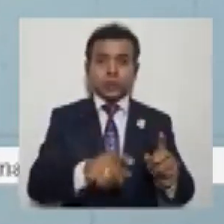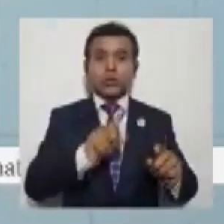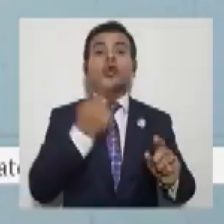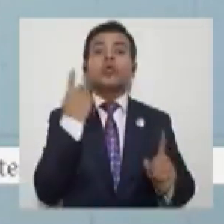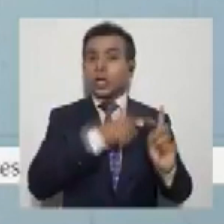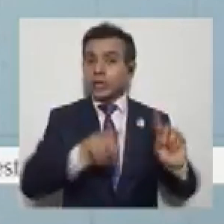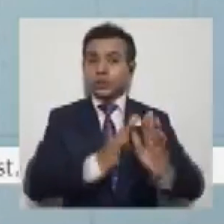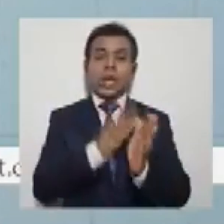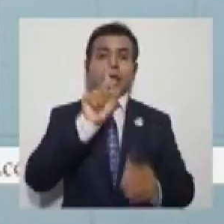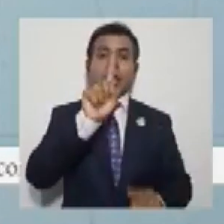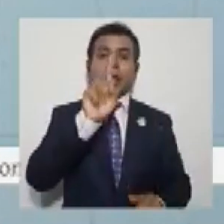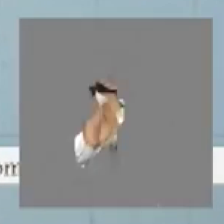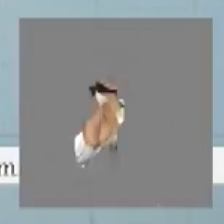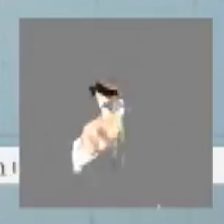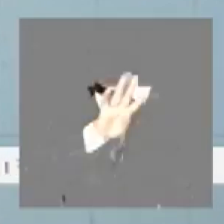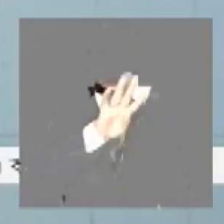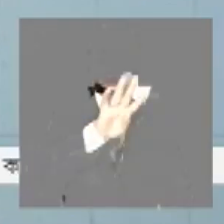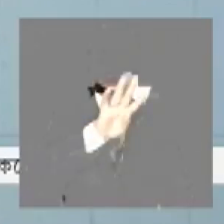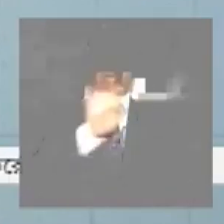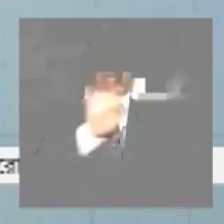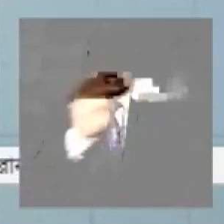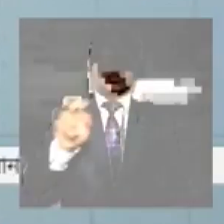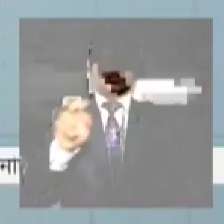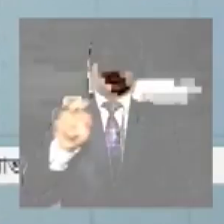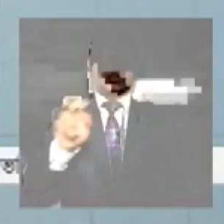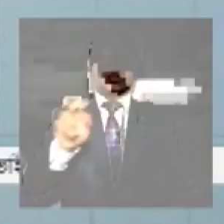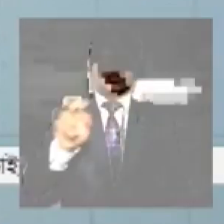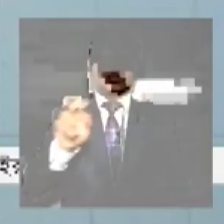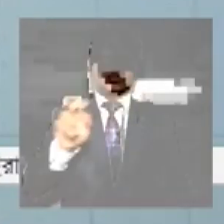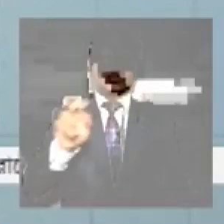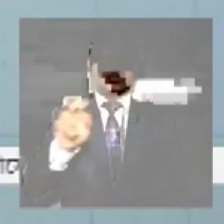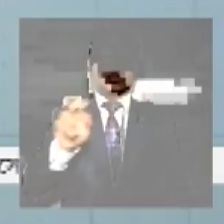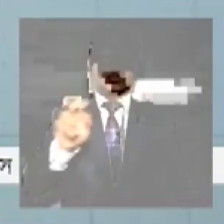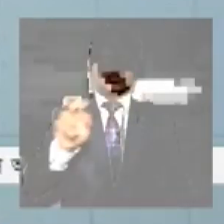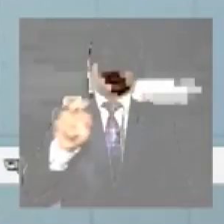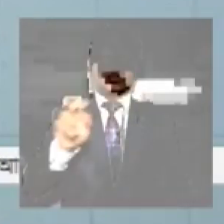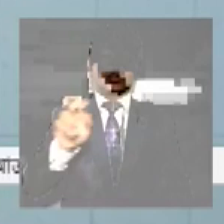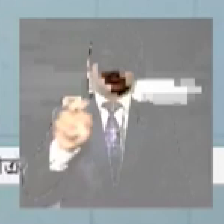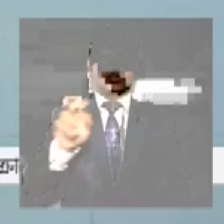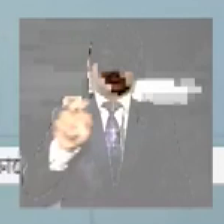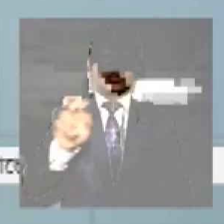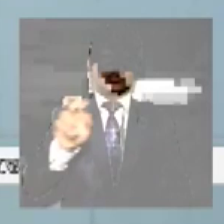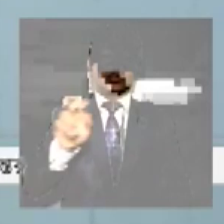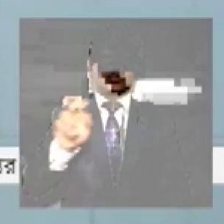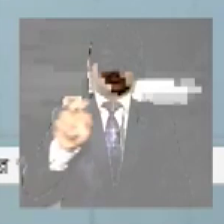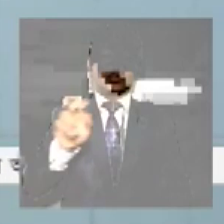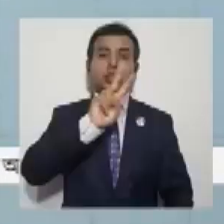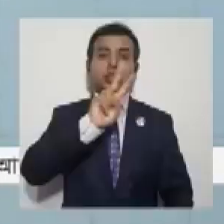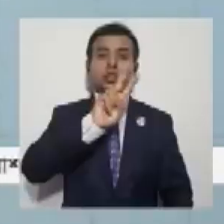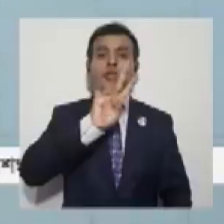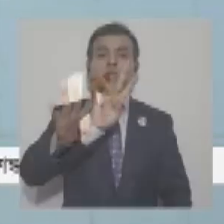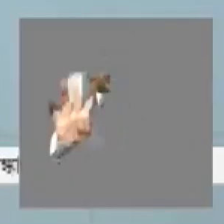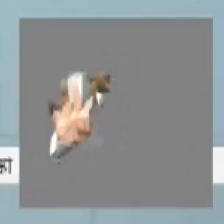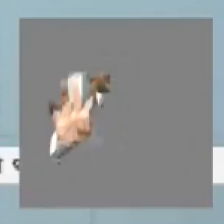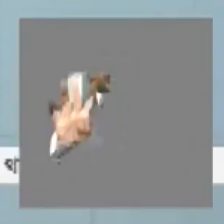7,012 জন, এবং মোট কোয়ারেন্টাইন বাসার এবং প্রাতিষ্ঠানিক মিলে 5,592 জন, এবং এ